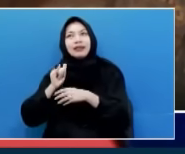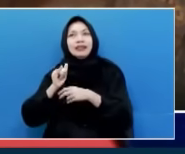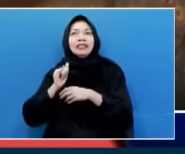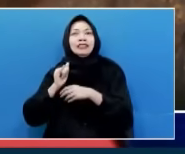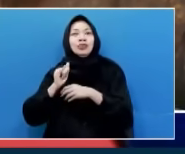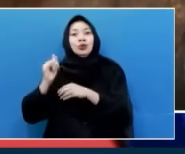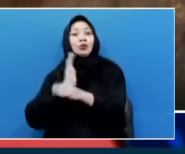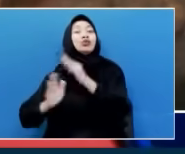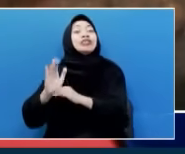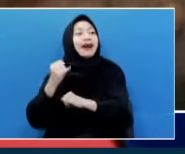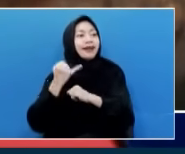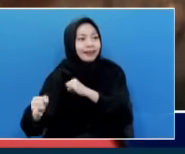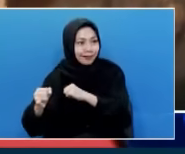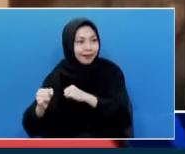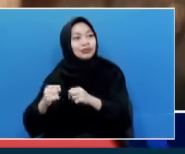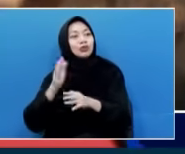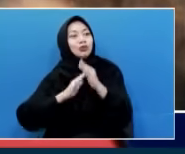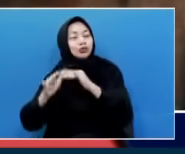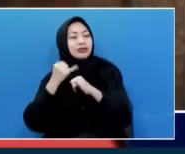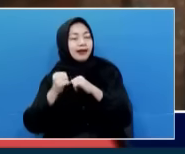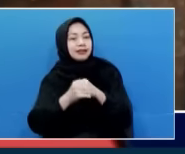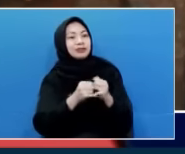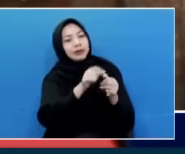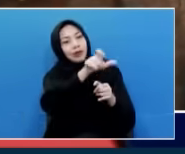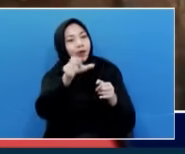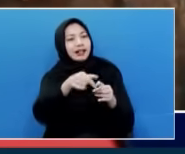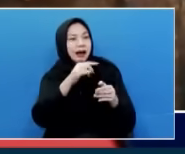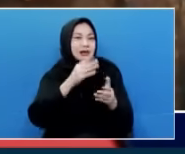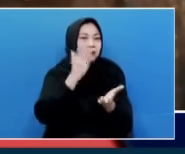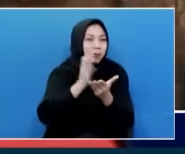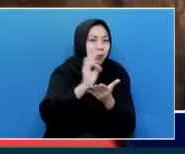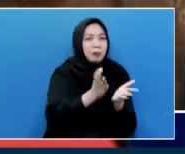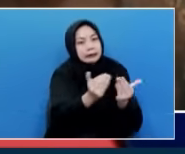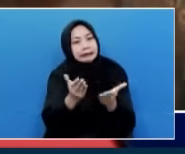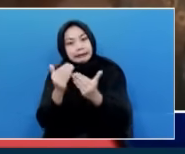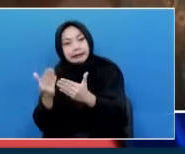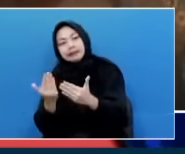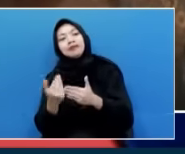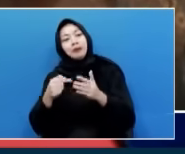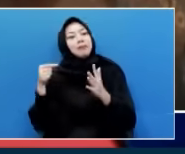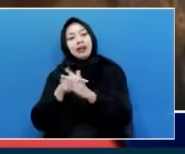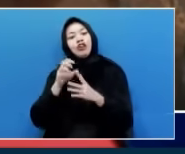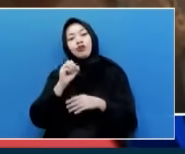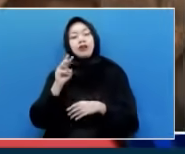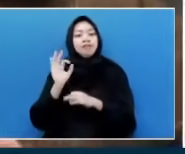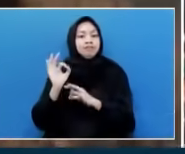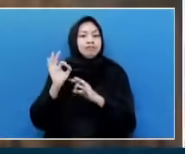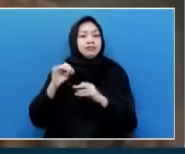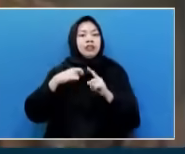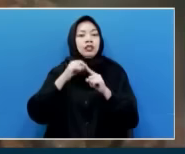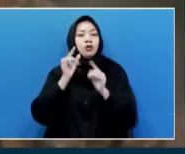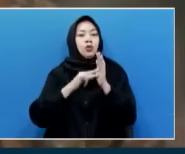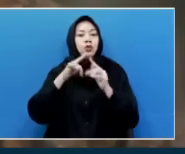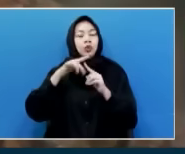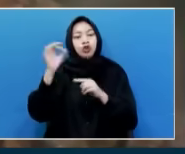dan semuanya menyimpan kartu truf Ini Mbak untuk baikik keluarkan terakhir Baik terima kasih terima kasih Mas Kunto kita